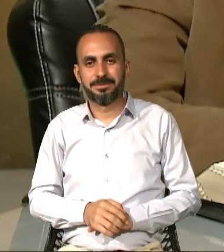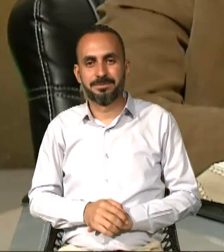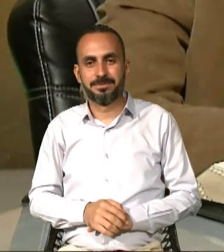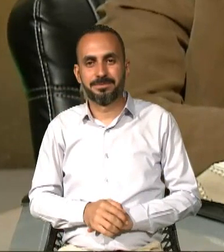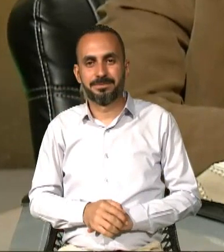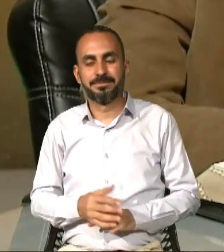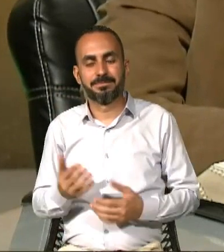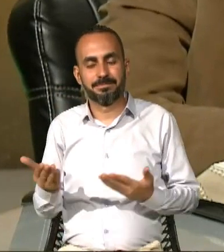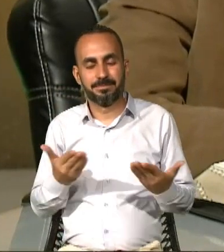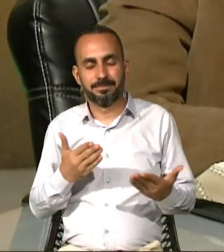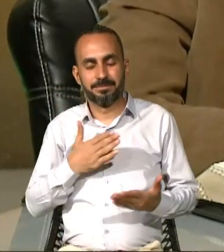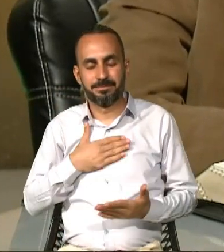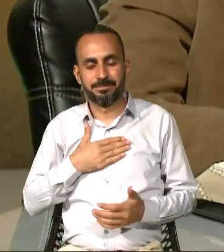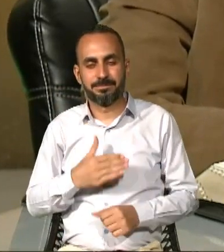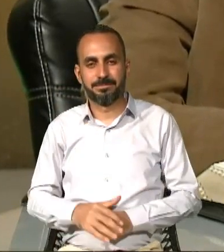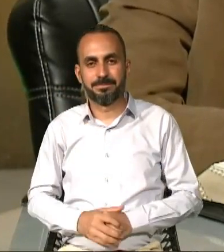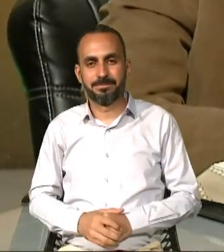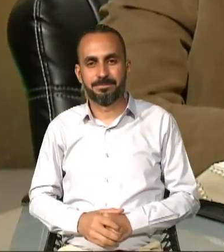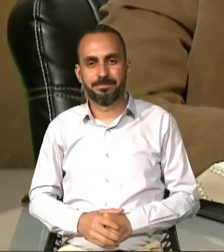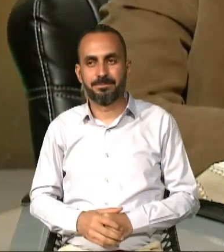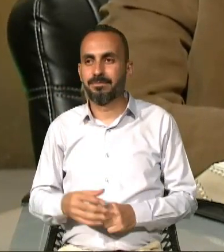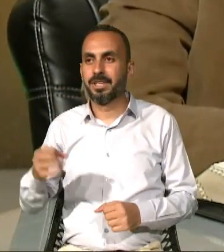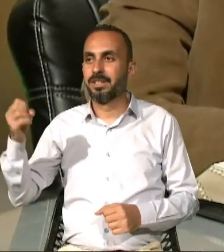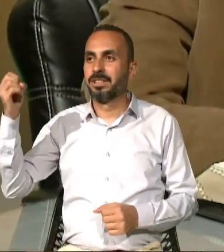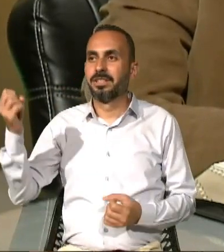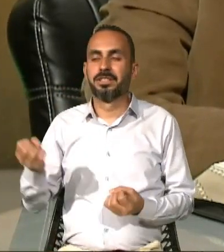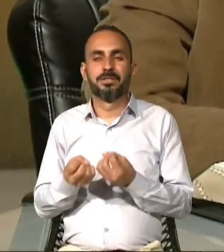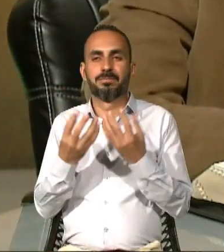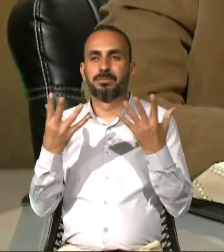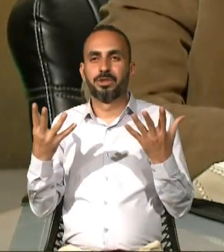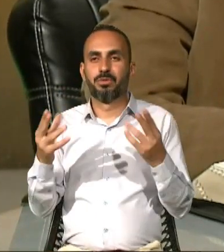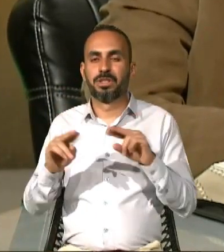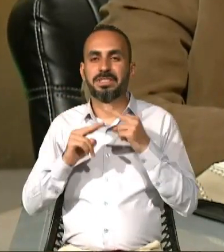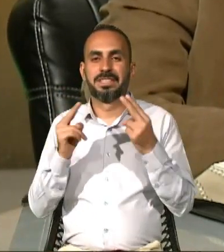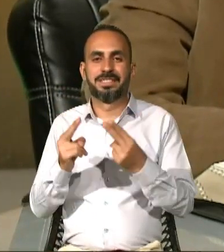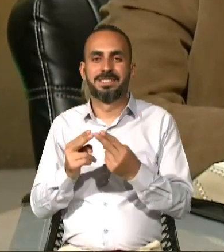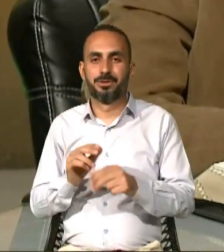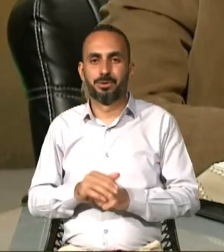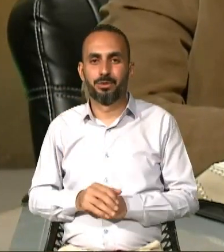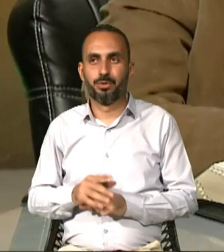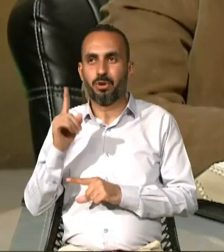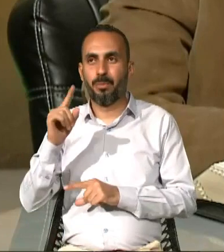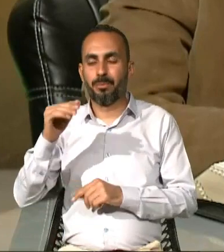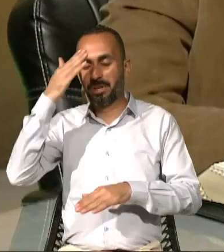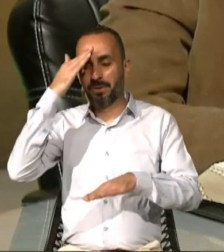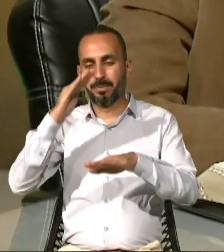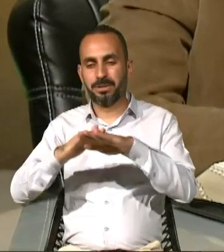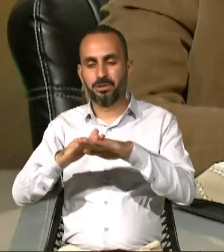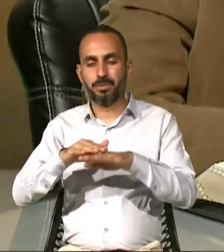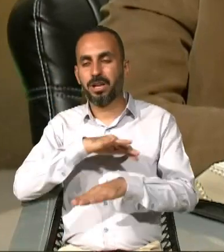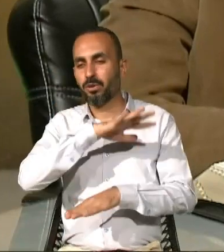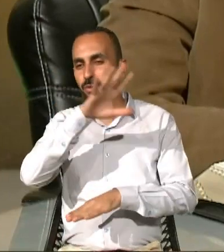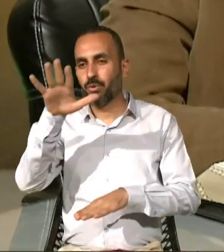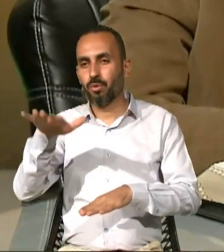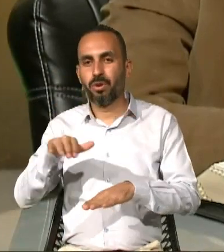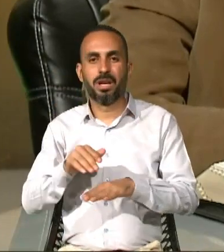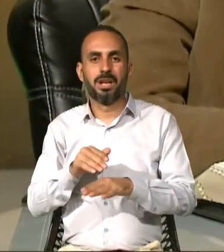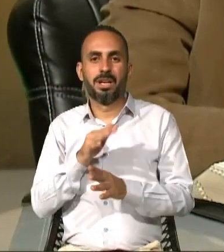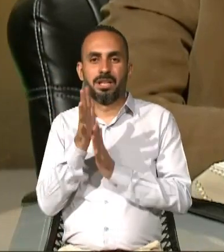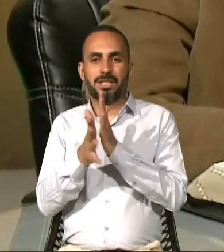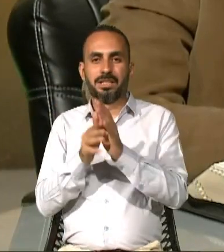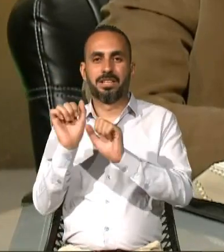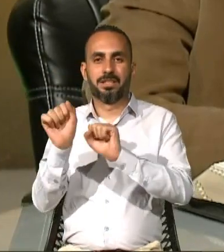اهلا بيك، منورين الدنيا، والرب يبارككم على يعني كلمات النعمه وعلى عنوان